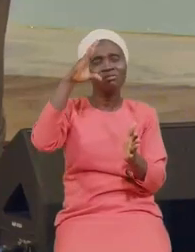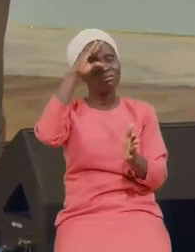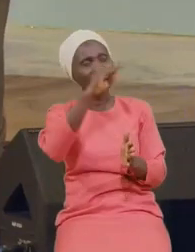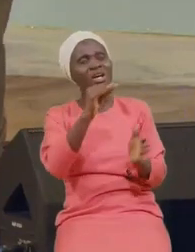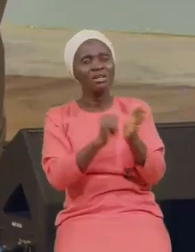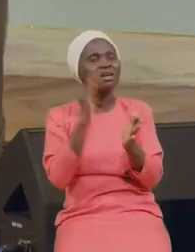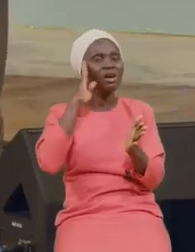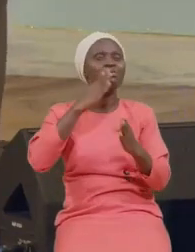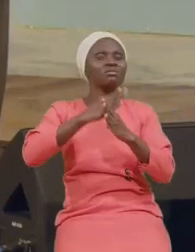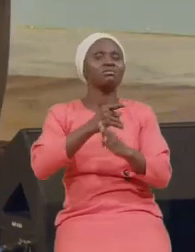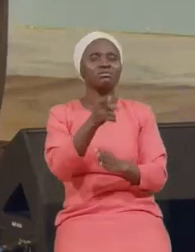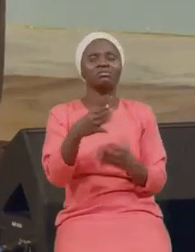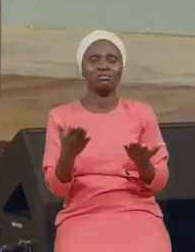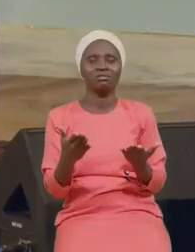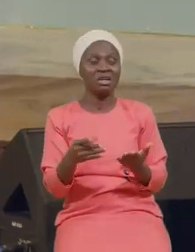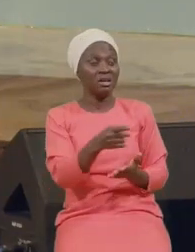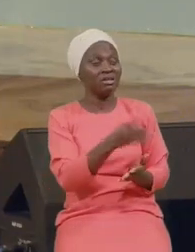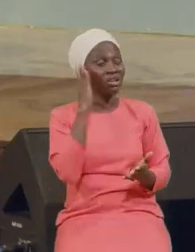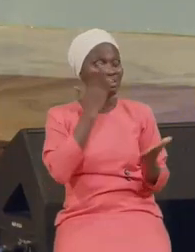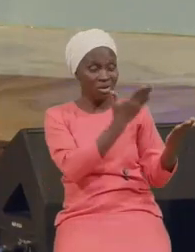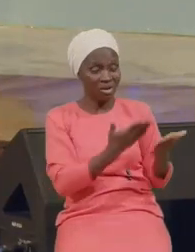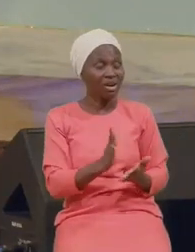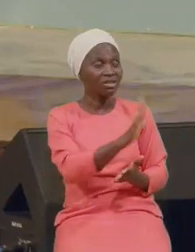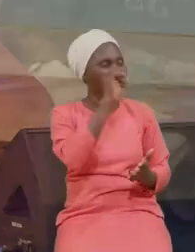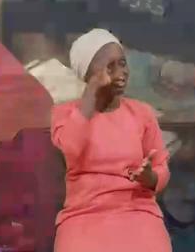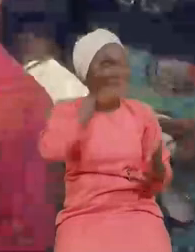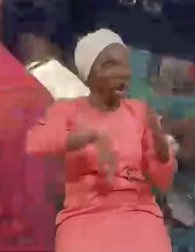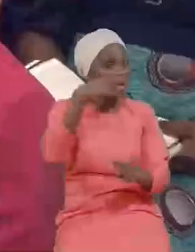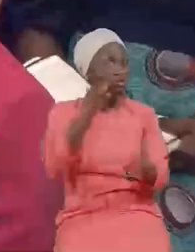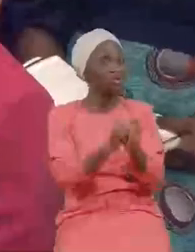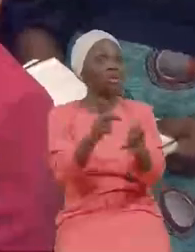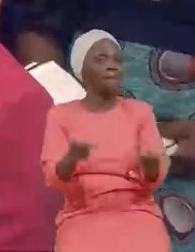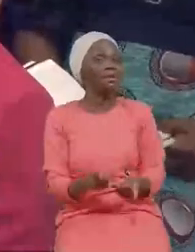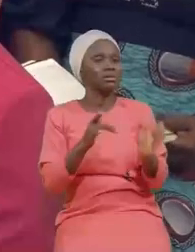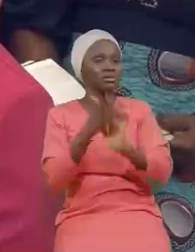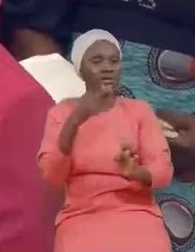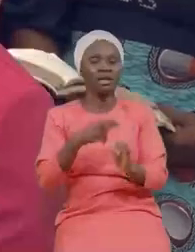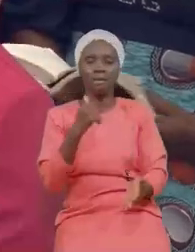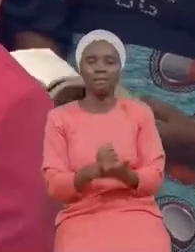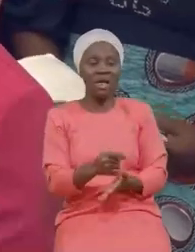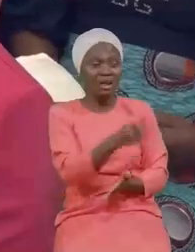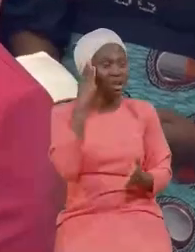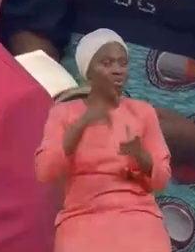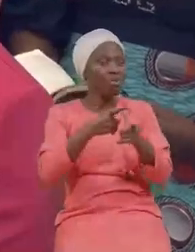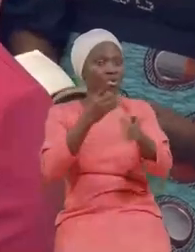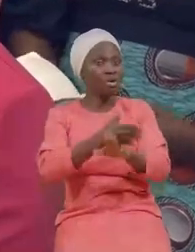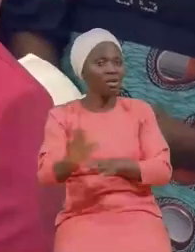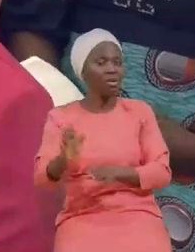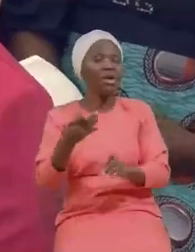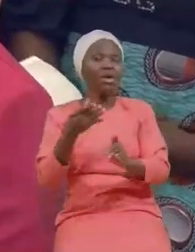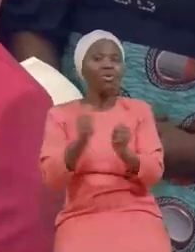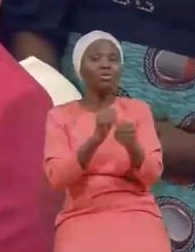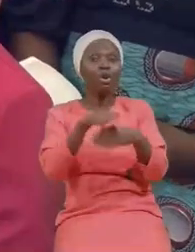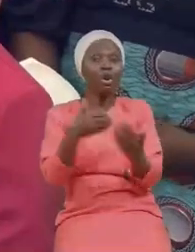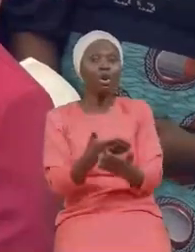tenir devant toi ils vont prendre leur couvain fut celui-là ils vont fuir avec toutes